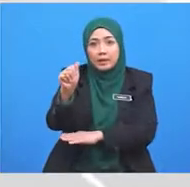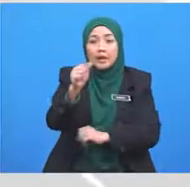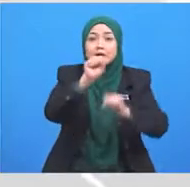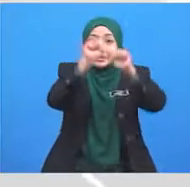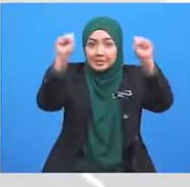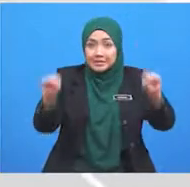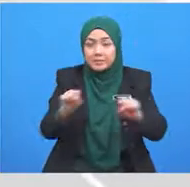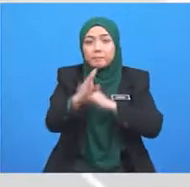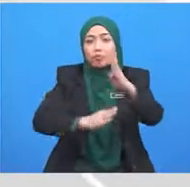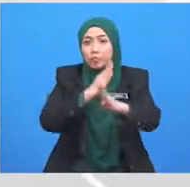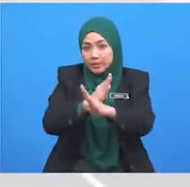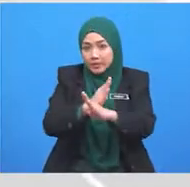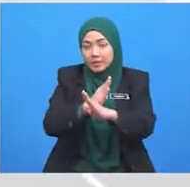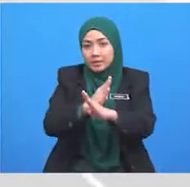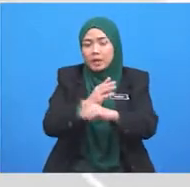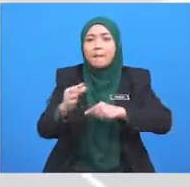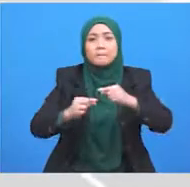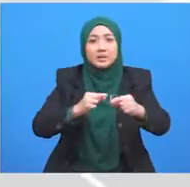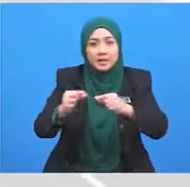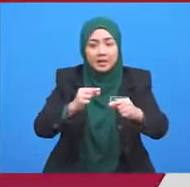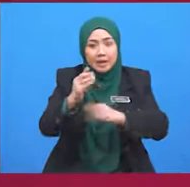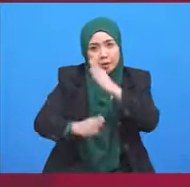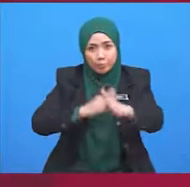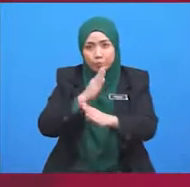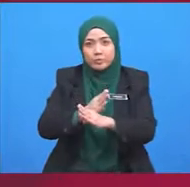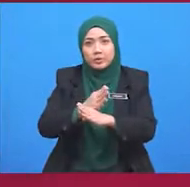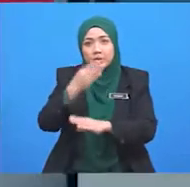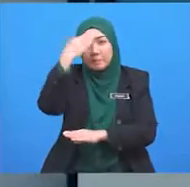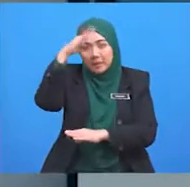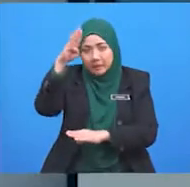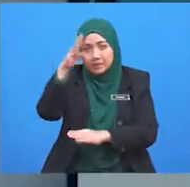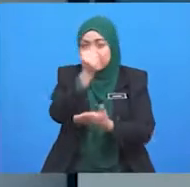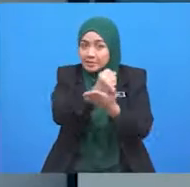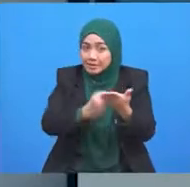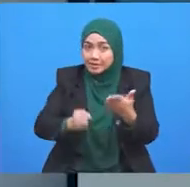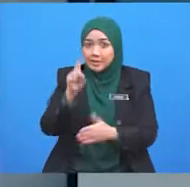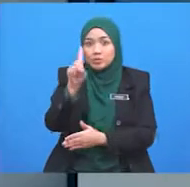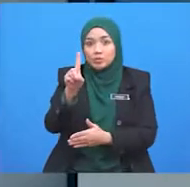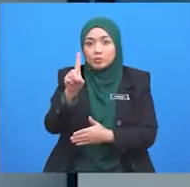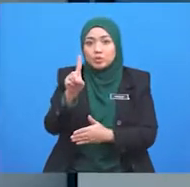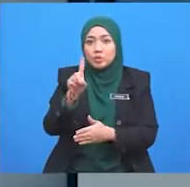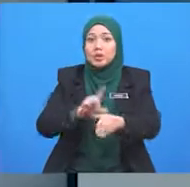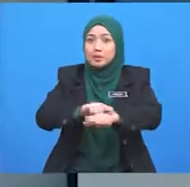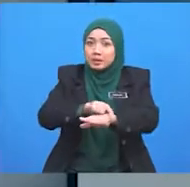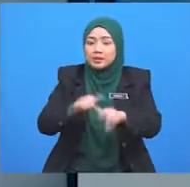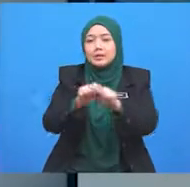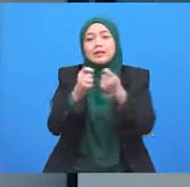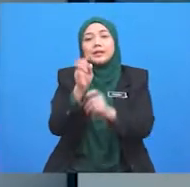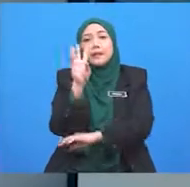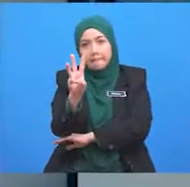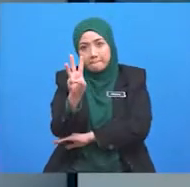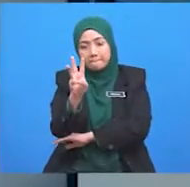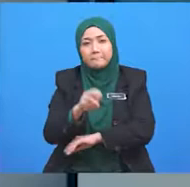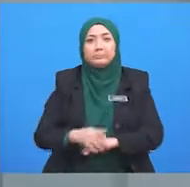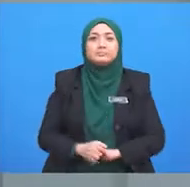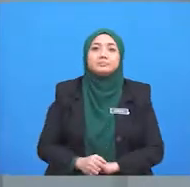iaitu tajuknya Pergerakan Bumi bagi semester 1 subjek geografi tingkatan